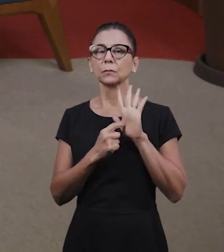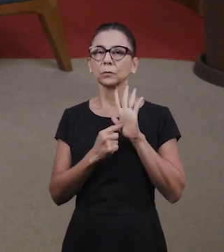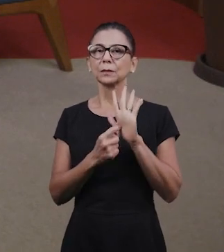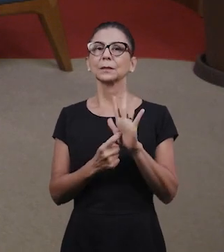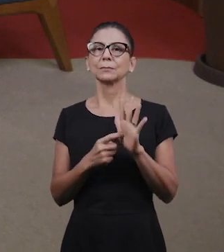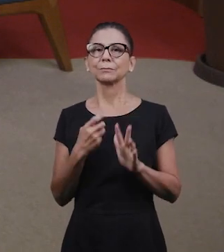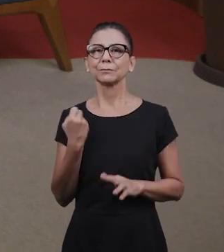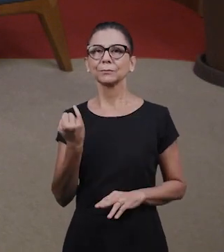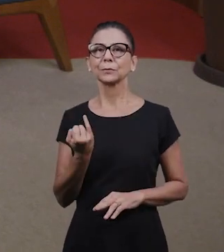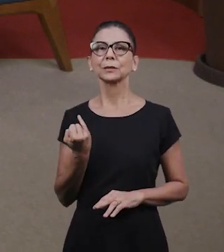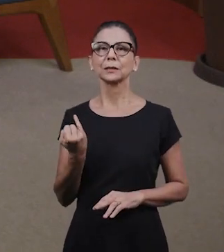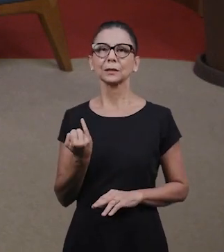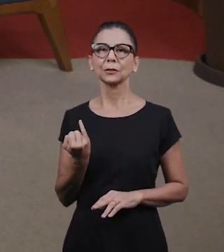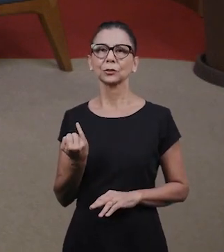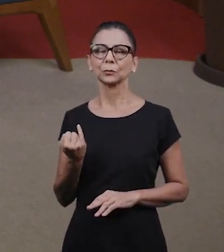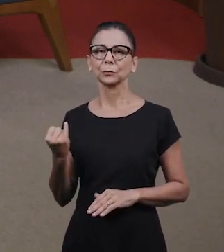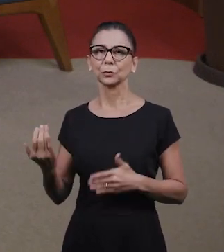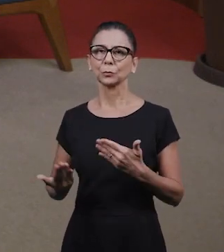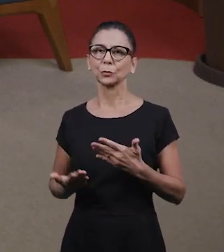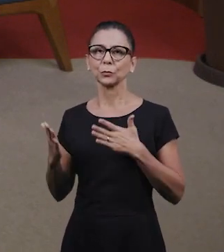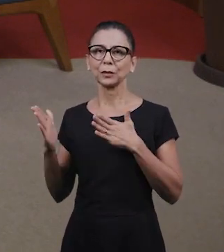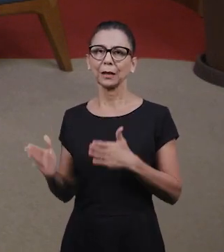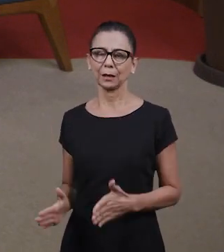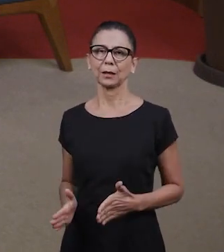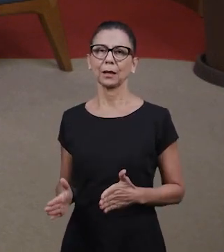montré. C'est important cela.